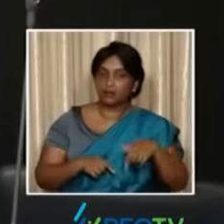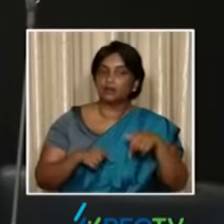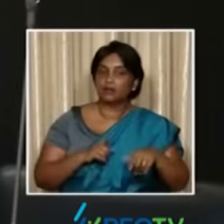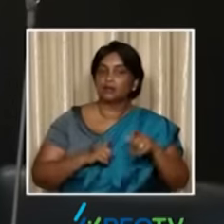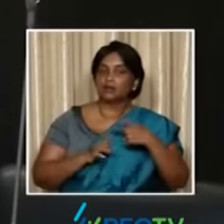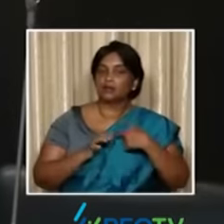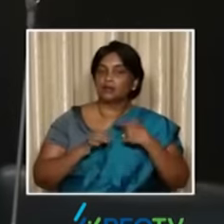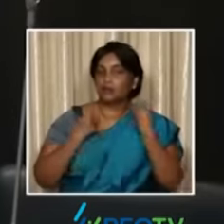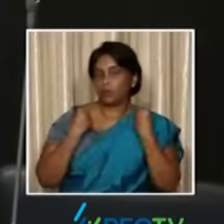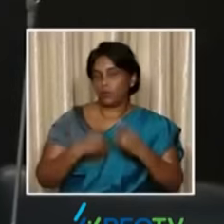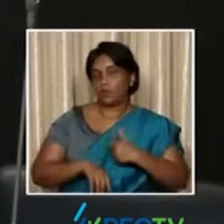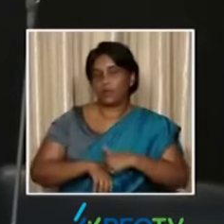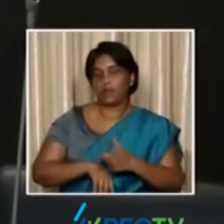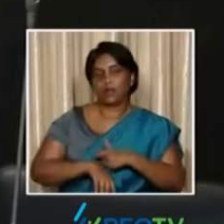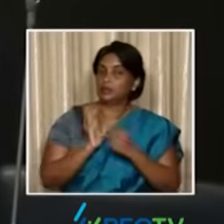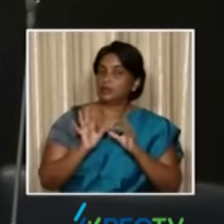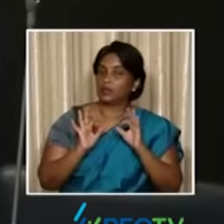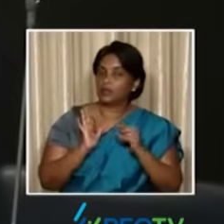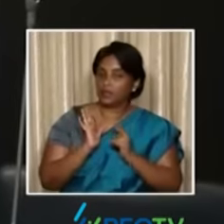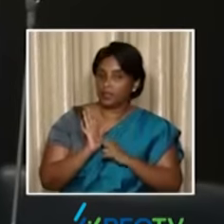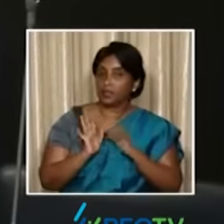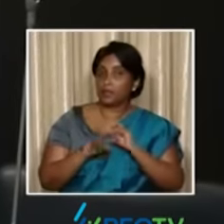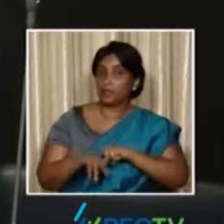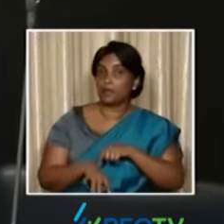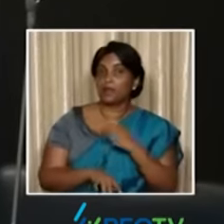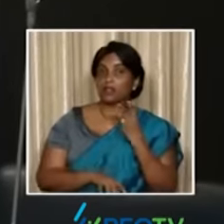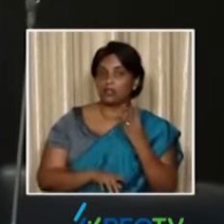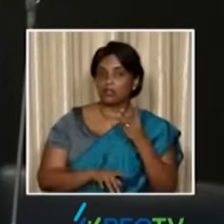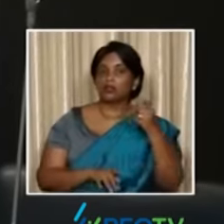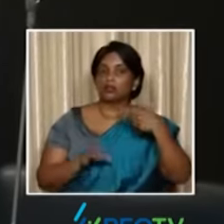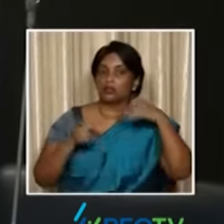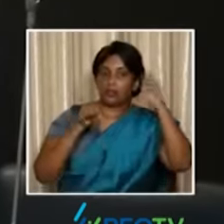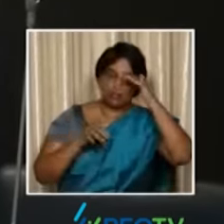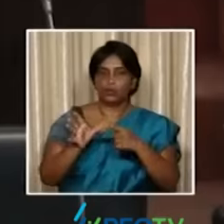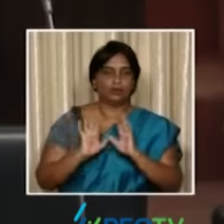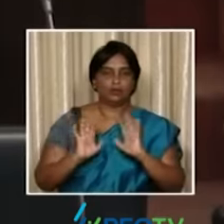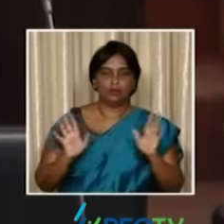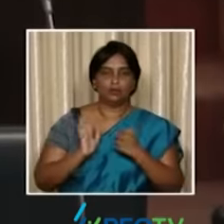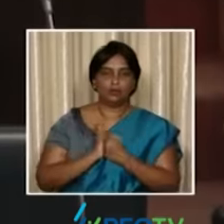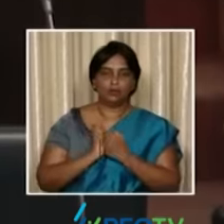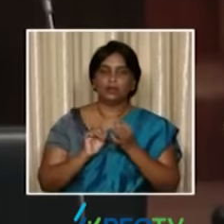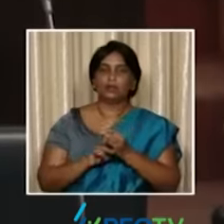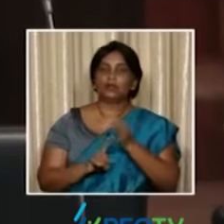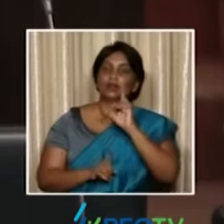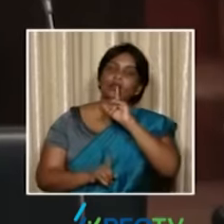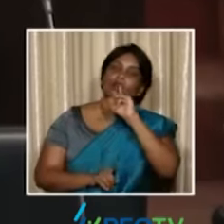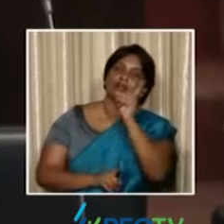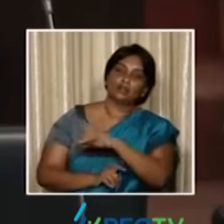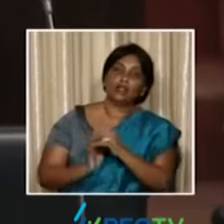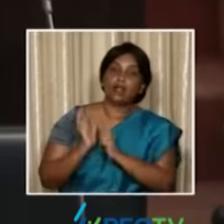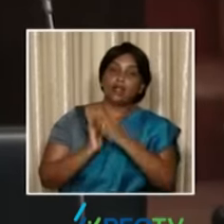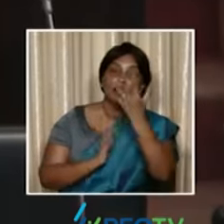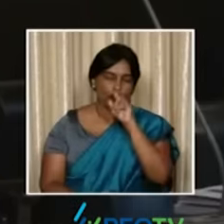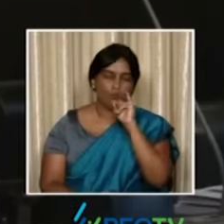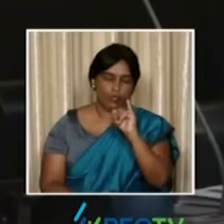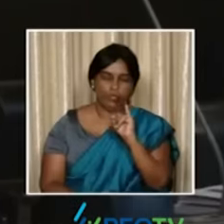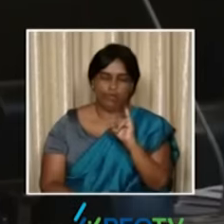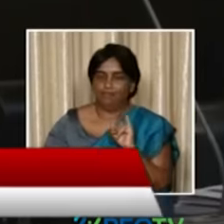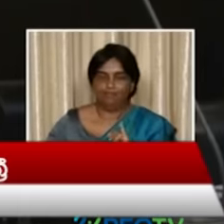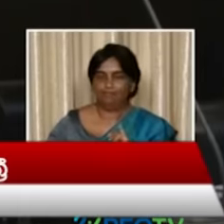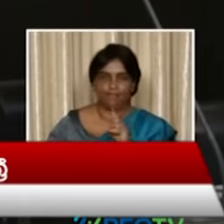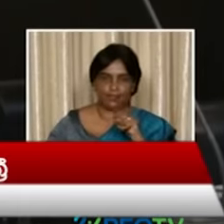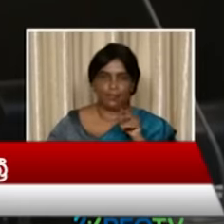ටිකට අපරාධේ පාර්ලිමේන්තුවේ කාලේ ගත කරන්න එපා. හැය තුනකට තමුන්නාසලගේ ණය කියවන්න. ජනාධිපතිතුමාගේ ගහනෝ ගත්ත ණය වලින් මොකද්ද කිරුවේ කියලා.